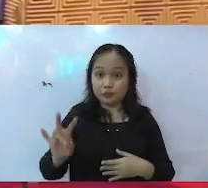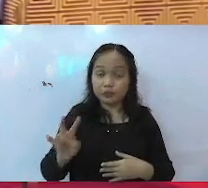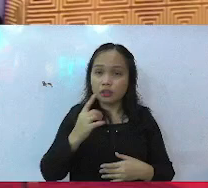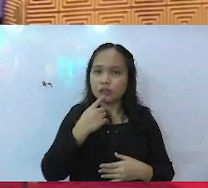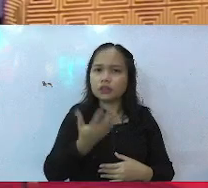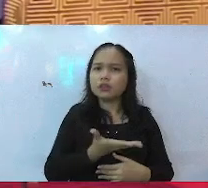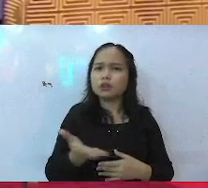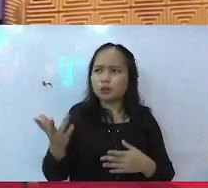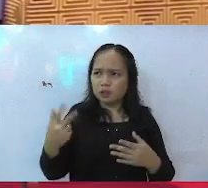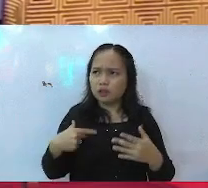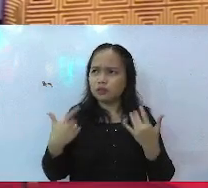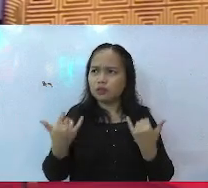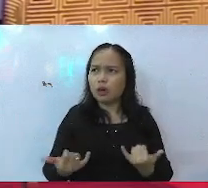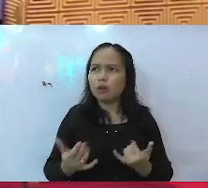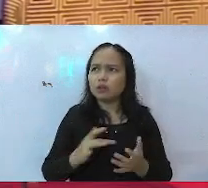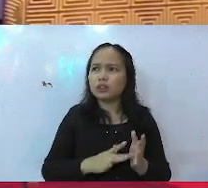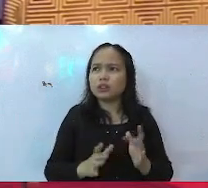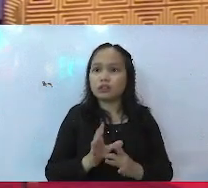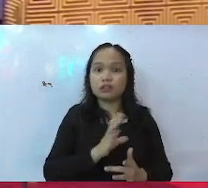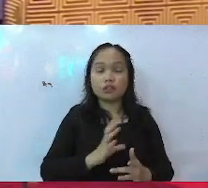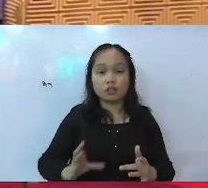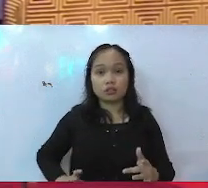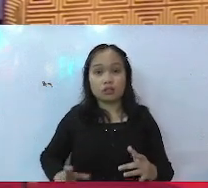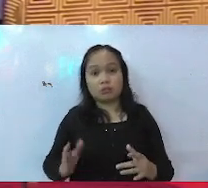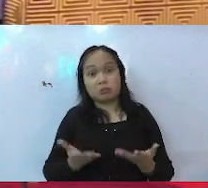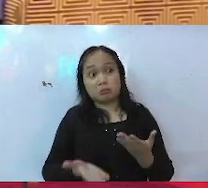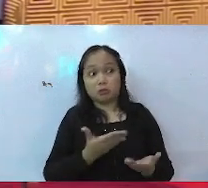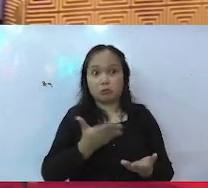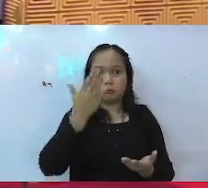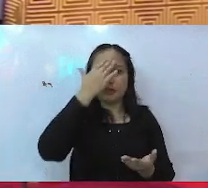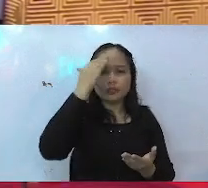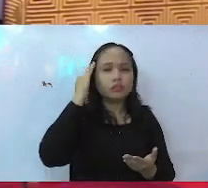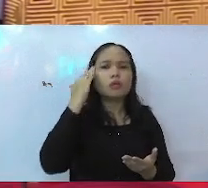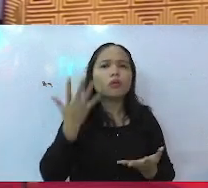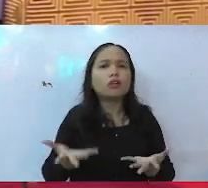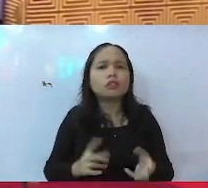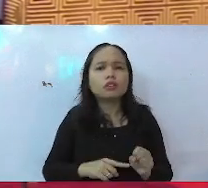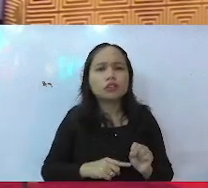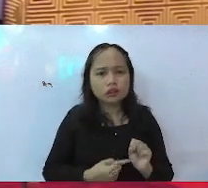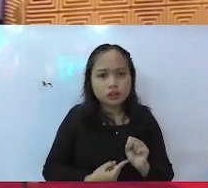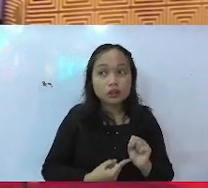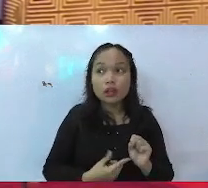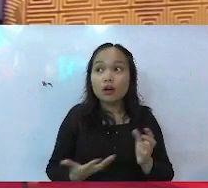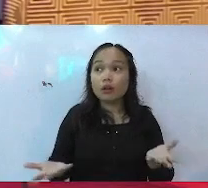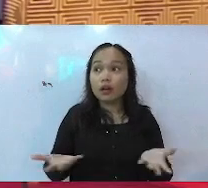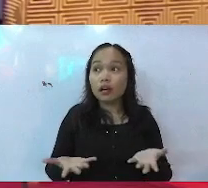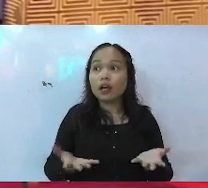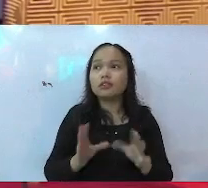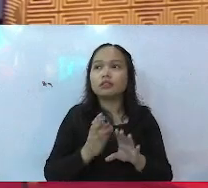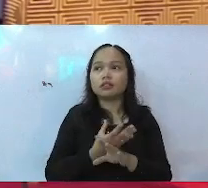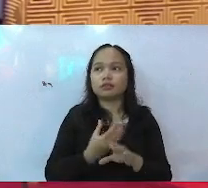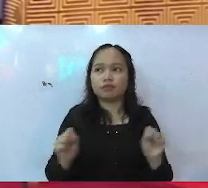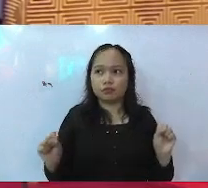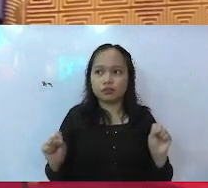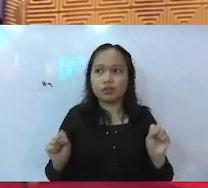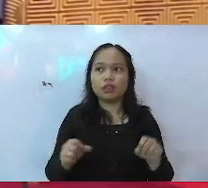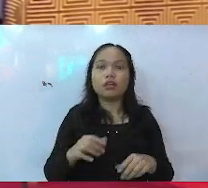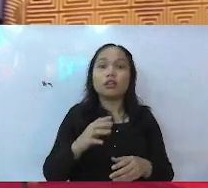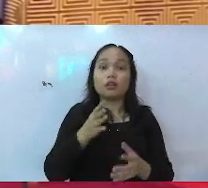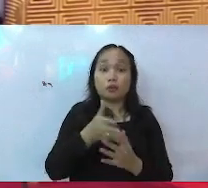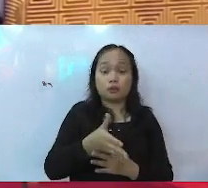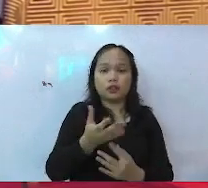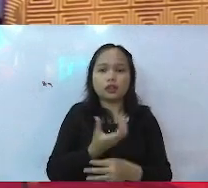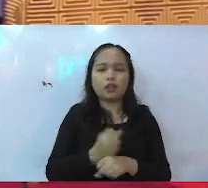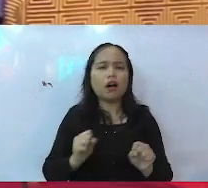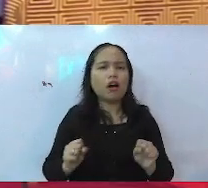have Jesus Christ inyo na Baka nakakalimutan ninyo saan nagsimula yan Salvation amen amen n SAO na So paano ka